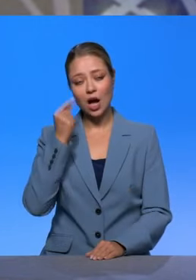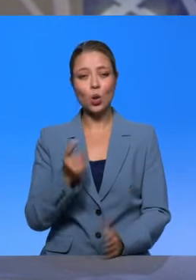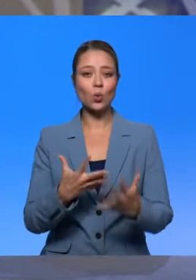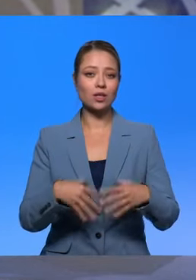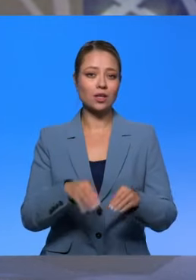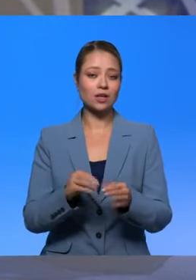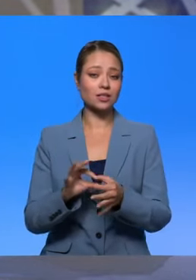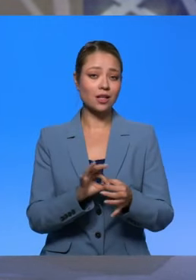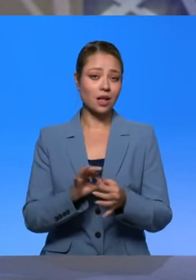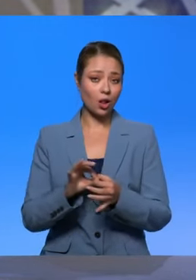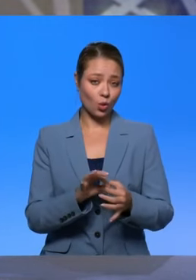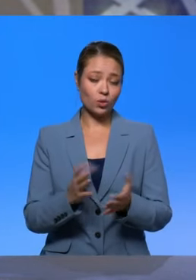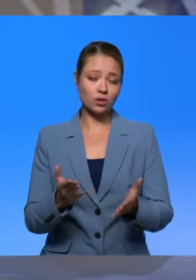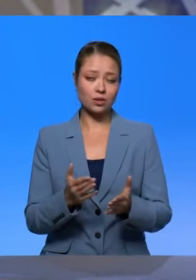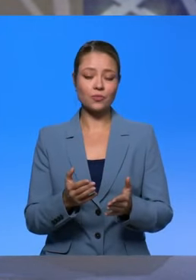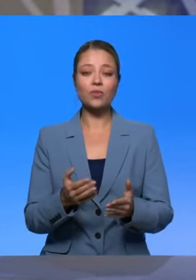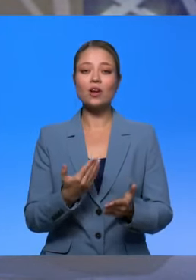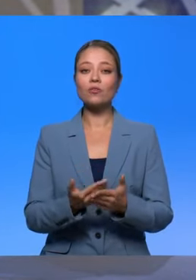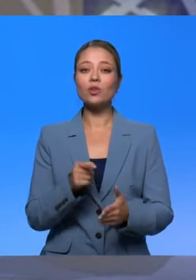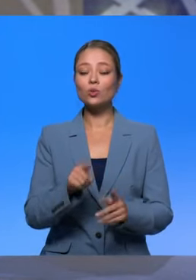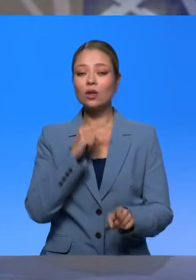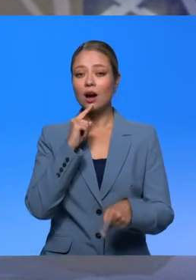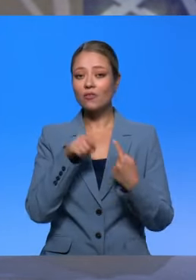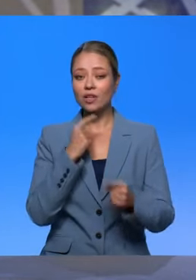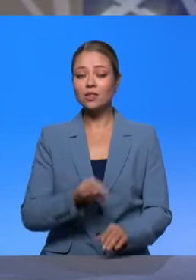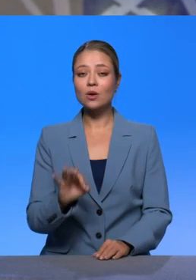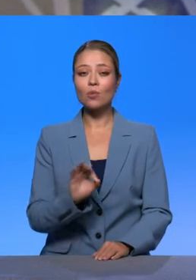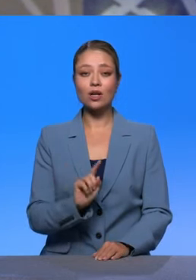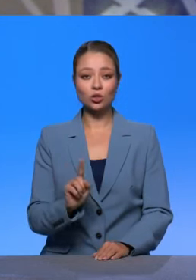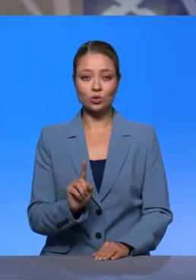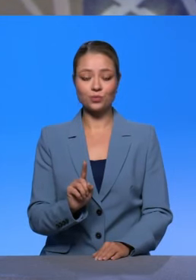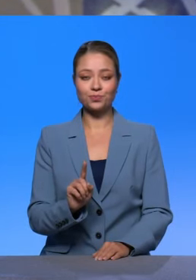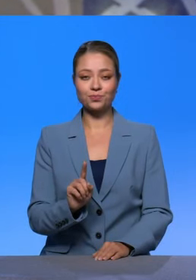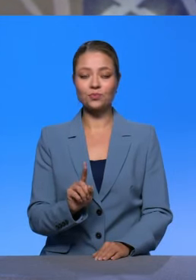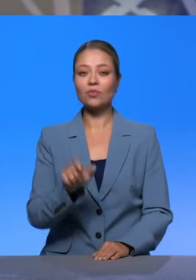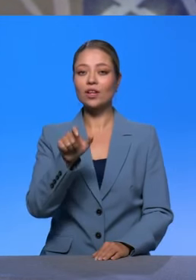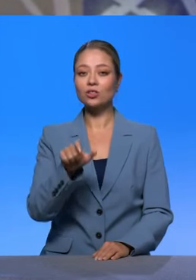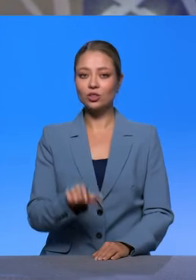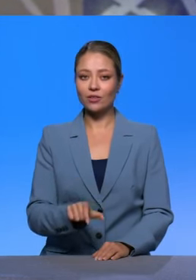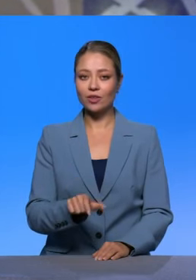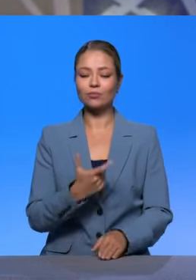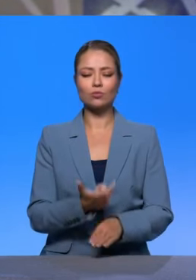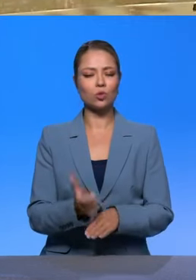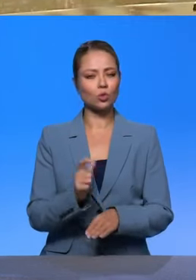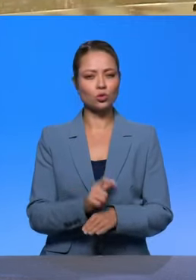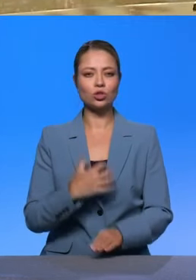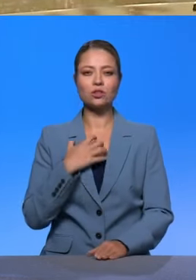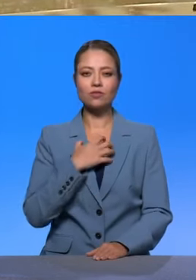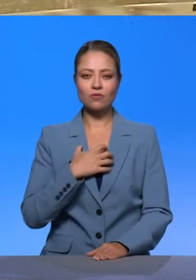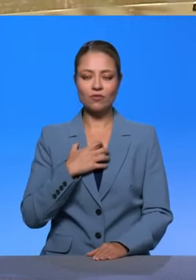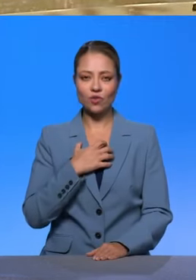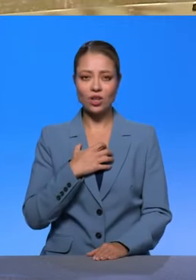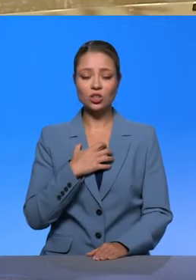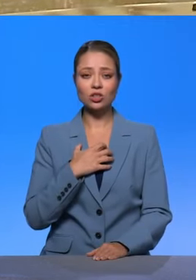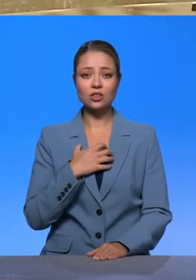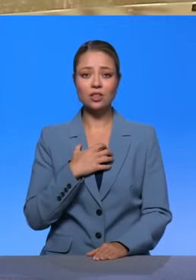да, начать как-то обсуждать. Речь ведь идет о чем? О том, что человеку очень важно избежать такой простой вещи,